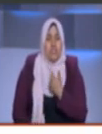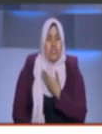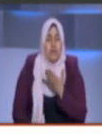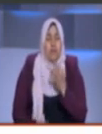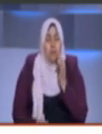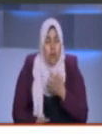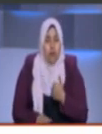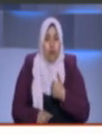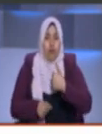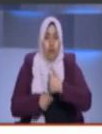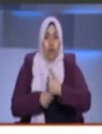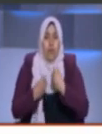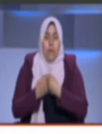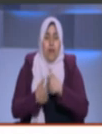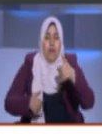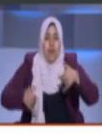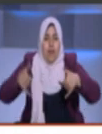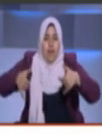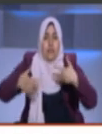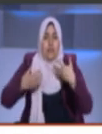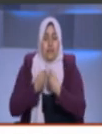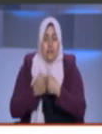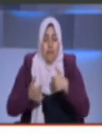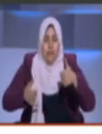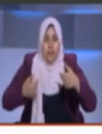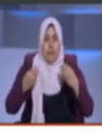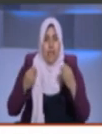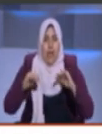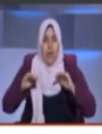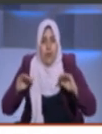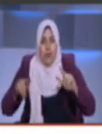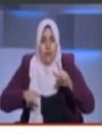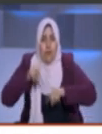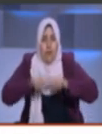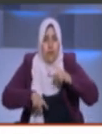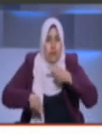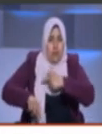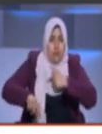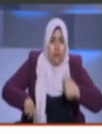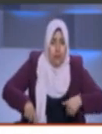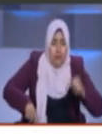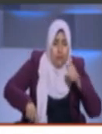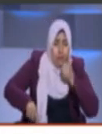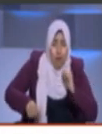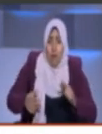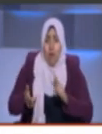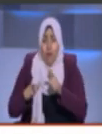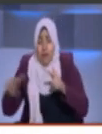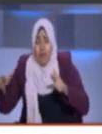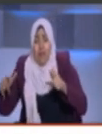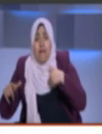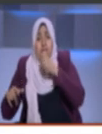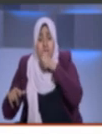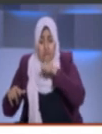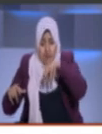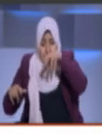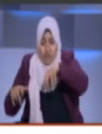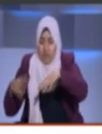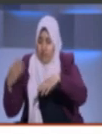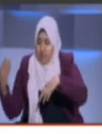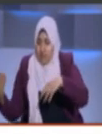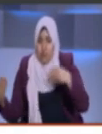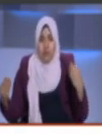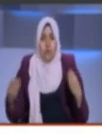الوقوف بين المعسكرين وتمنع الصدام ولو مؤقتا بين الولايات المتحدة الأمريكية والصين. ولهذا هي